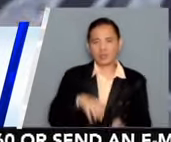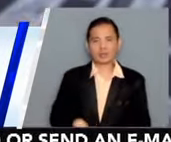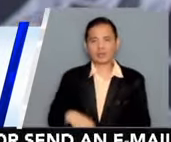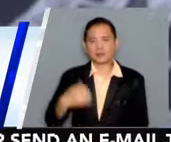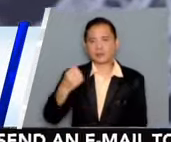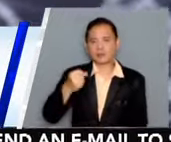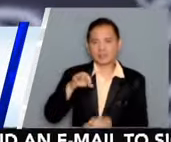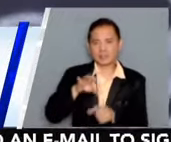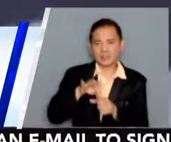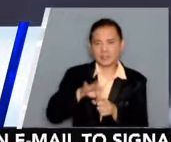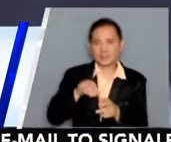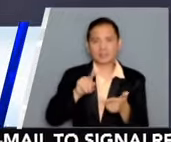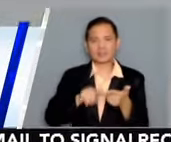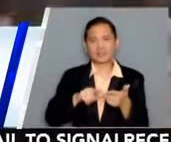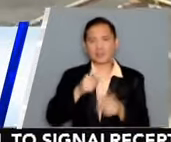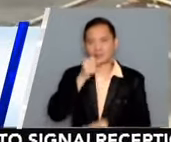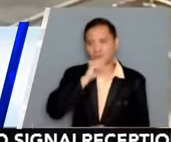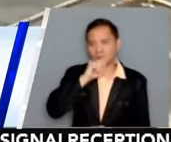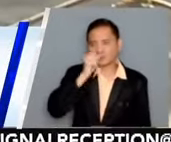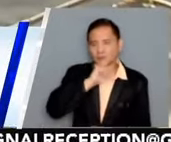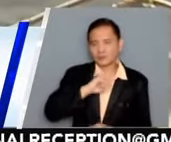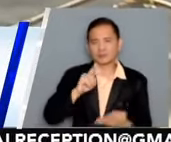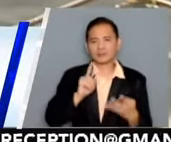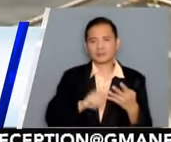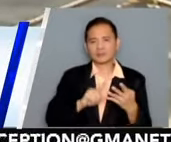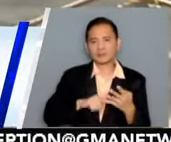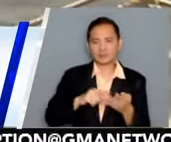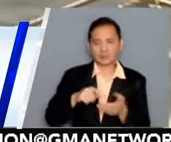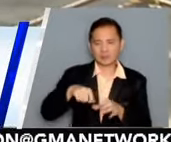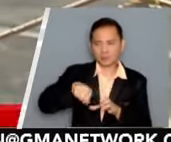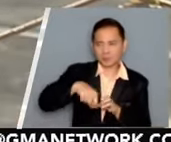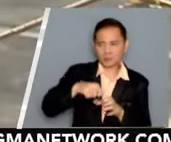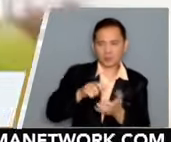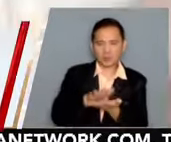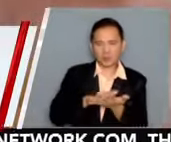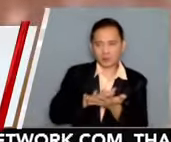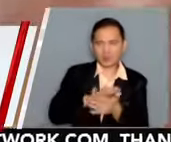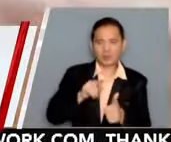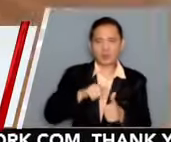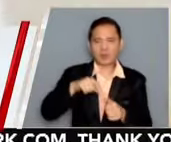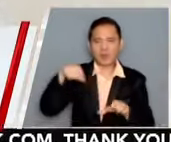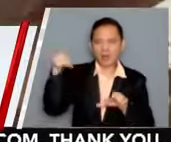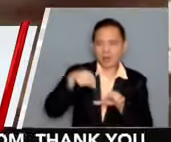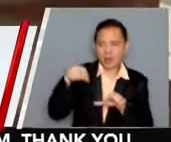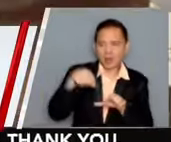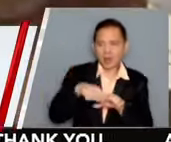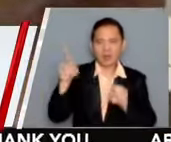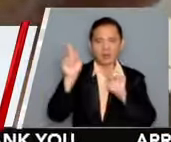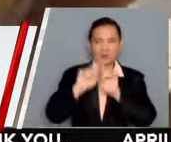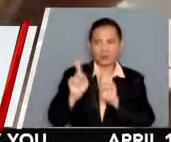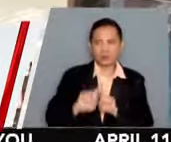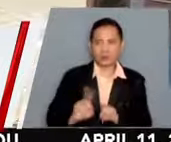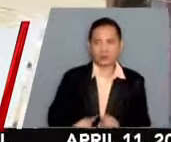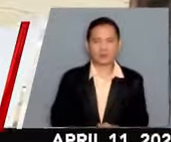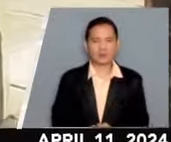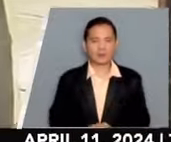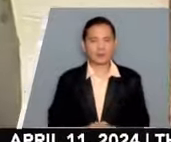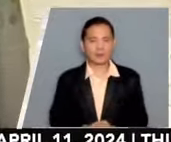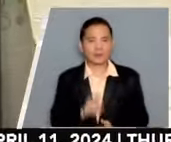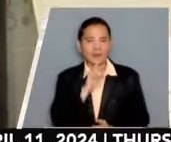kaya naman halo-halo. Kasi ngayon mainit sobra, kaya ang mga tao talaga ice cream ang hinahanap.